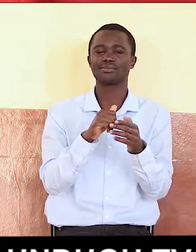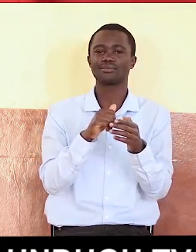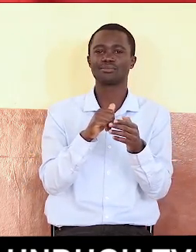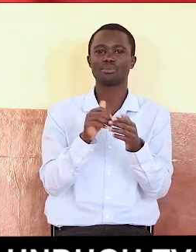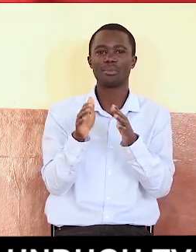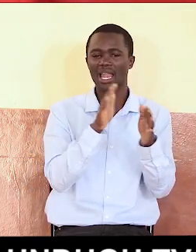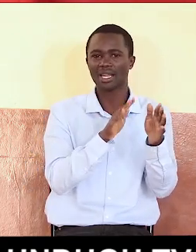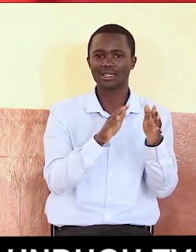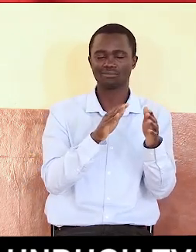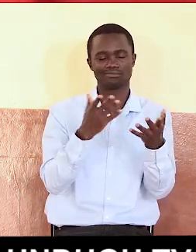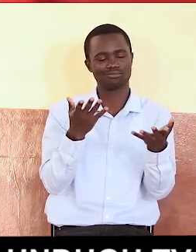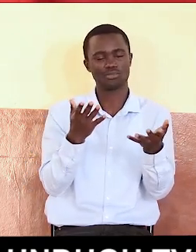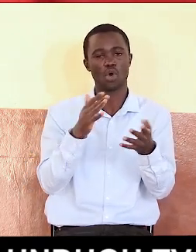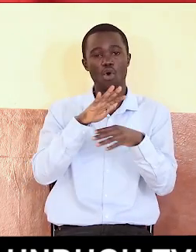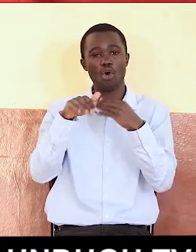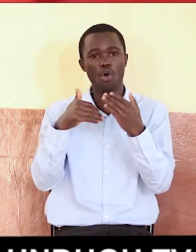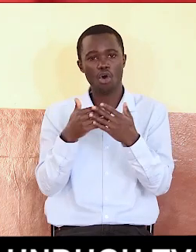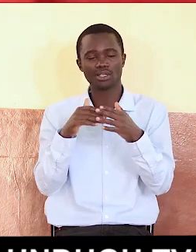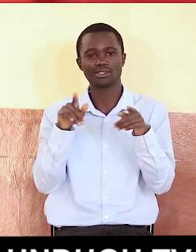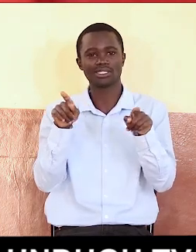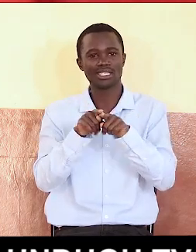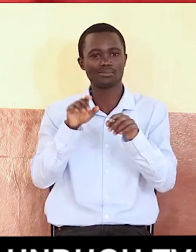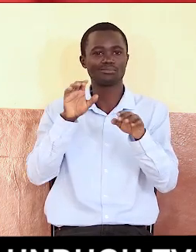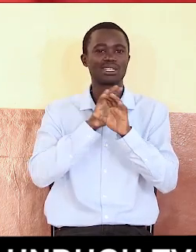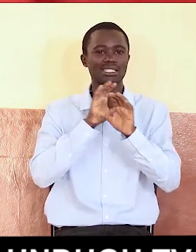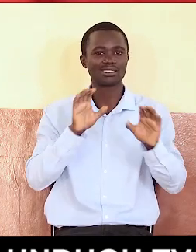unaipanga kama Mkristo. Wakati